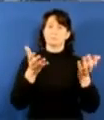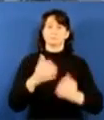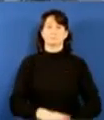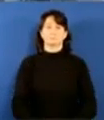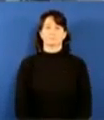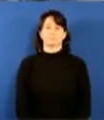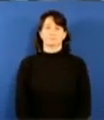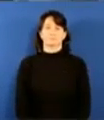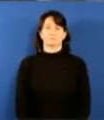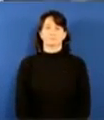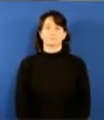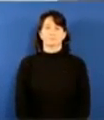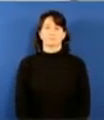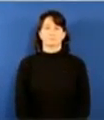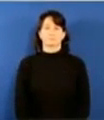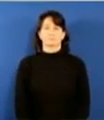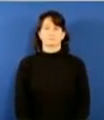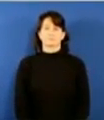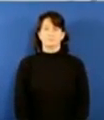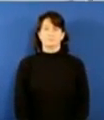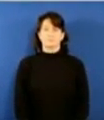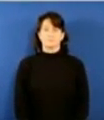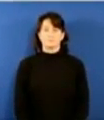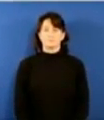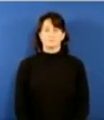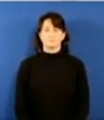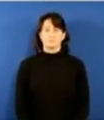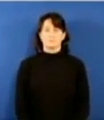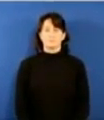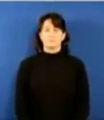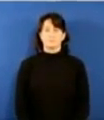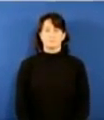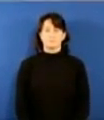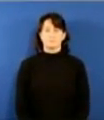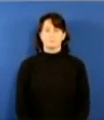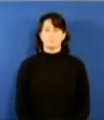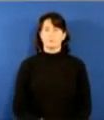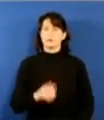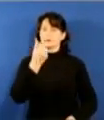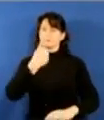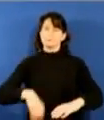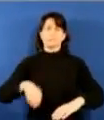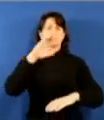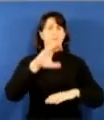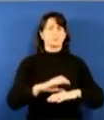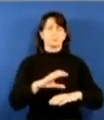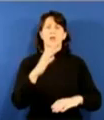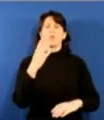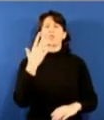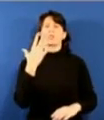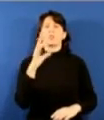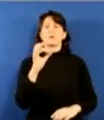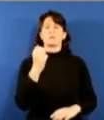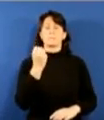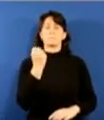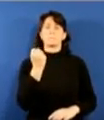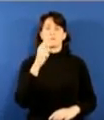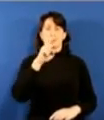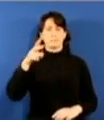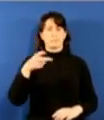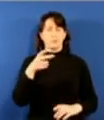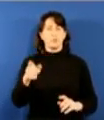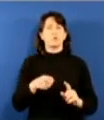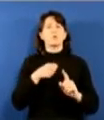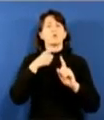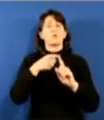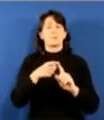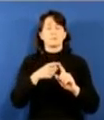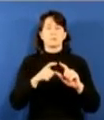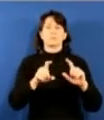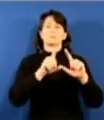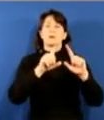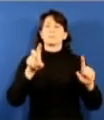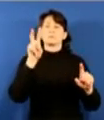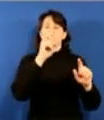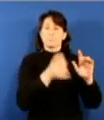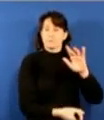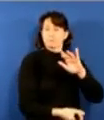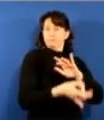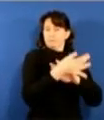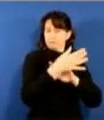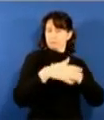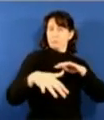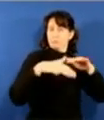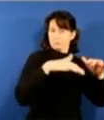13 urteko aurrentzat izango da eta 100 gaztetxorentzat egongo da lekua. Ekonomia sustatzeko foru diputatu Imanol